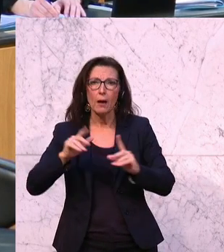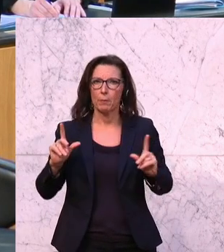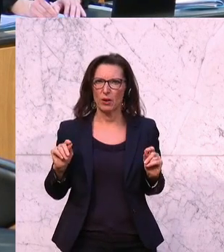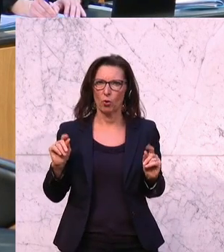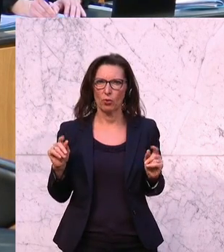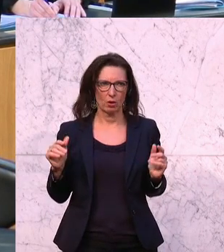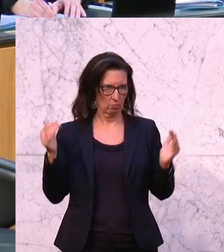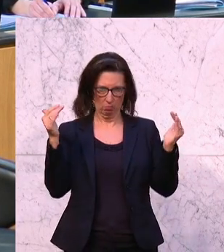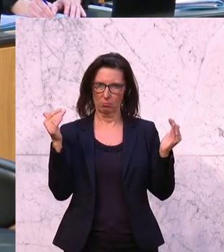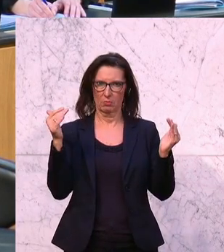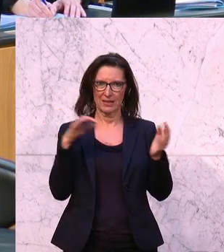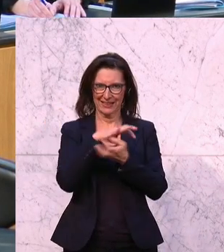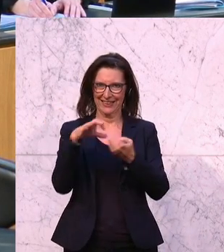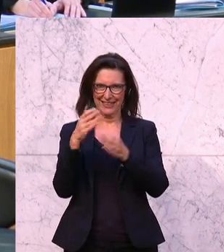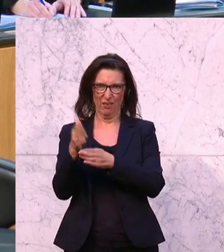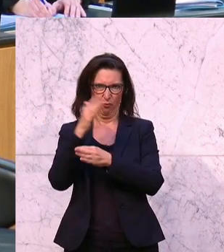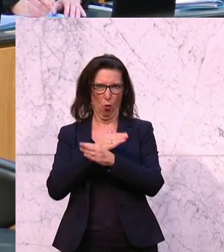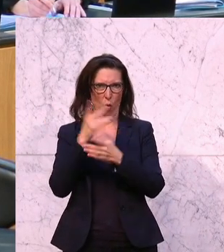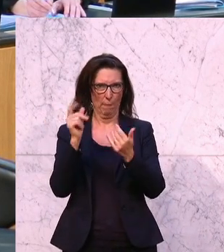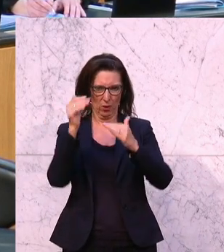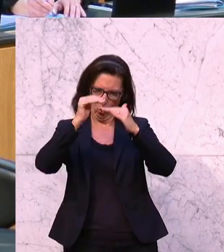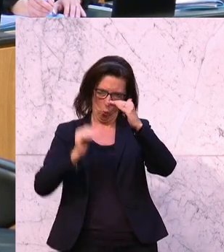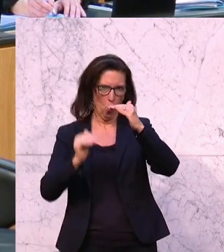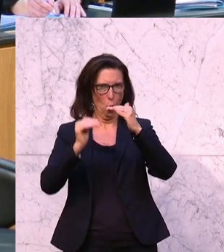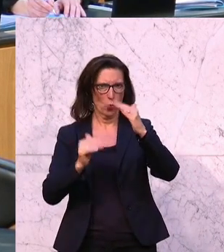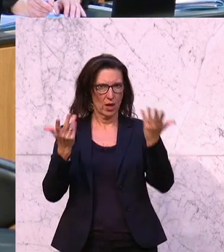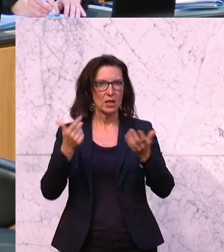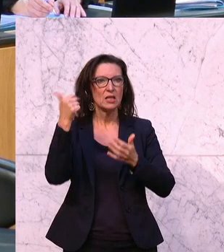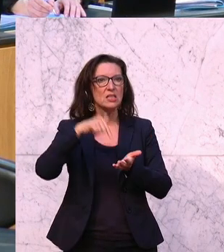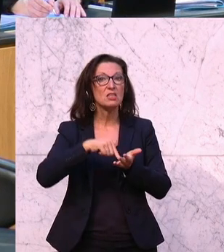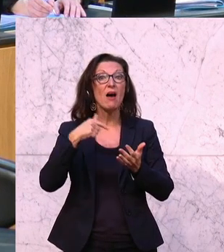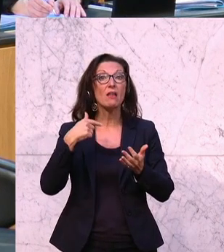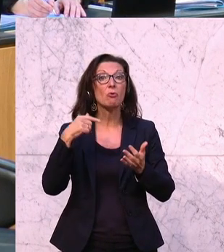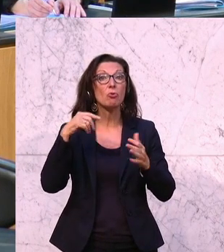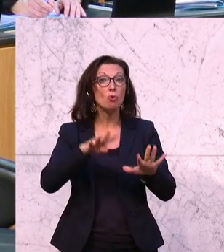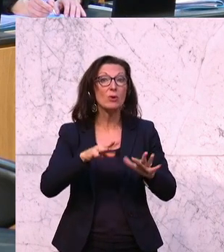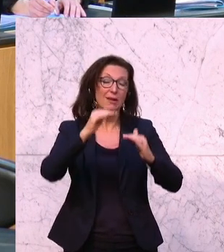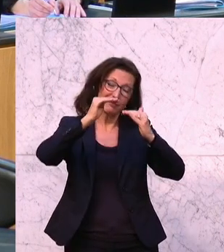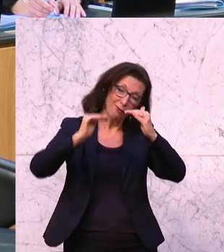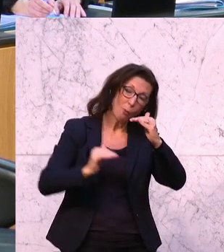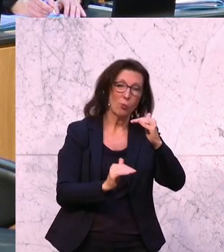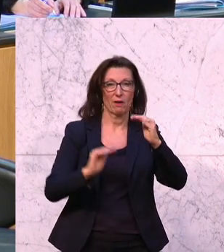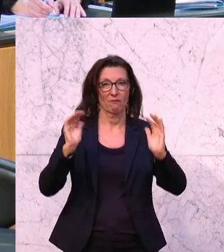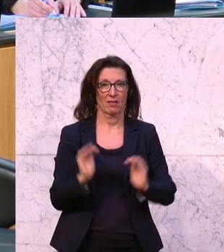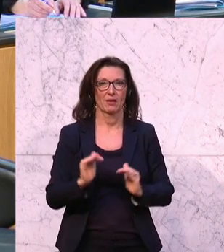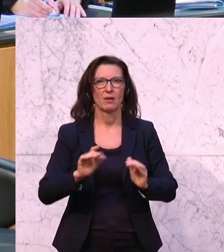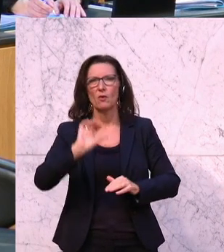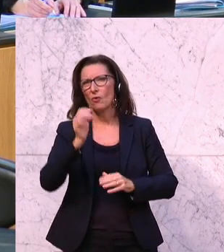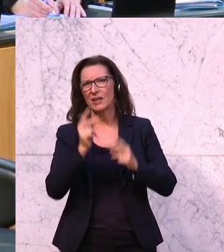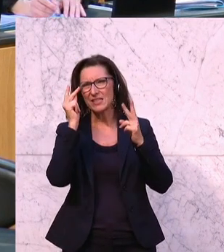auf dem Niveau vor den Krisen, das heißt unter dem Niveau vor den Krisen im Jahr 2019. Und das Wichtigste ist,